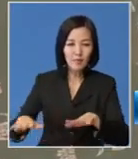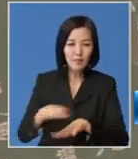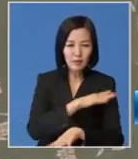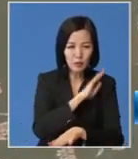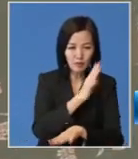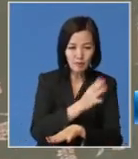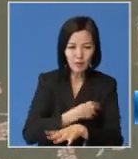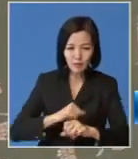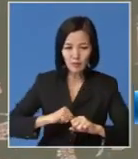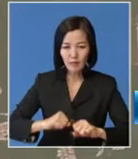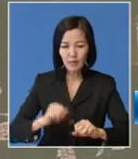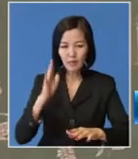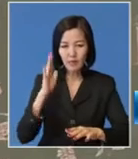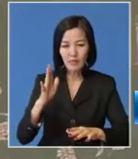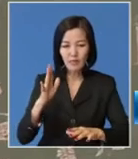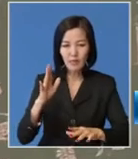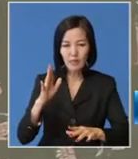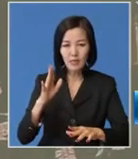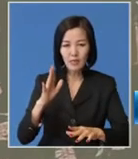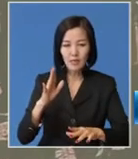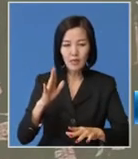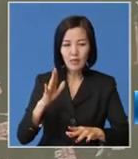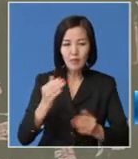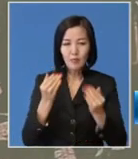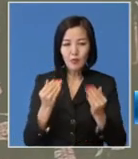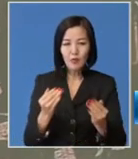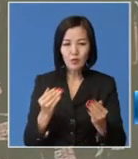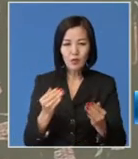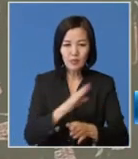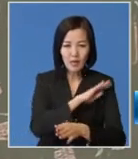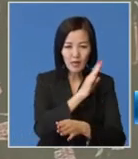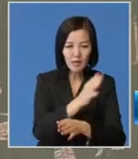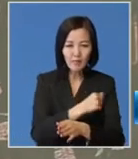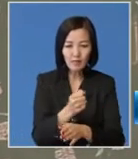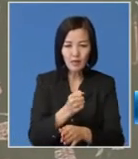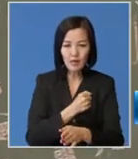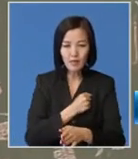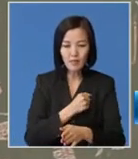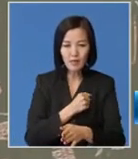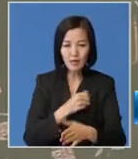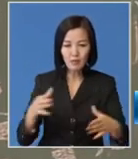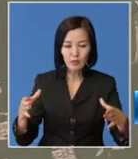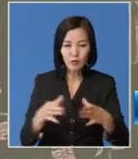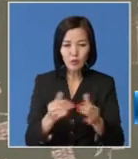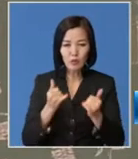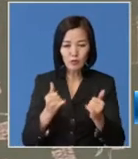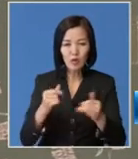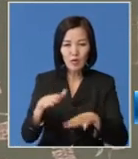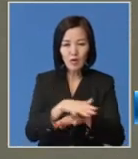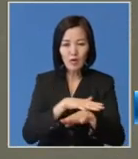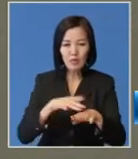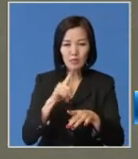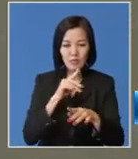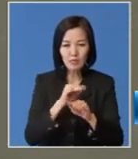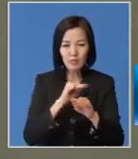деген дана халқымыз. Бүгінгі айбынды армиямыз үшін елдің тыныштығын сақтап, тәуелсіздіктің